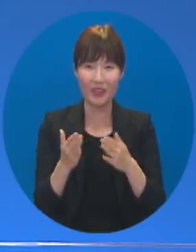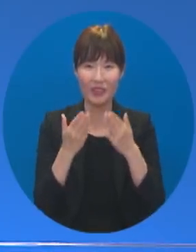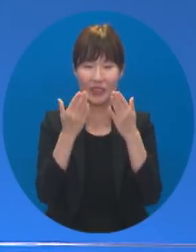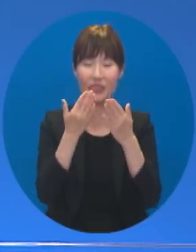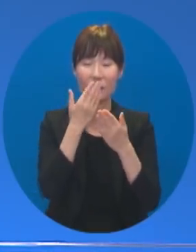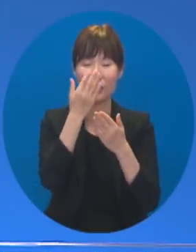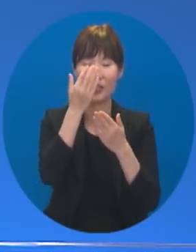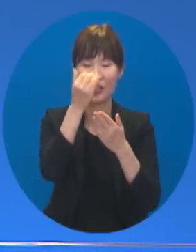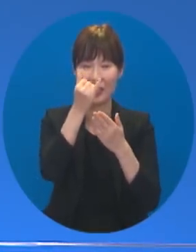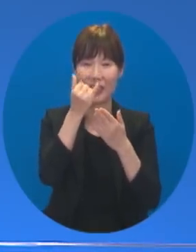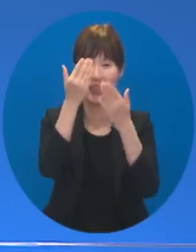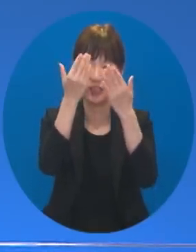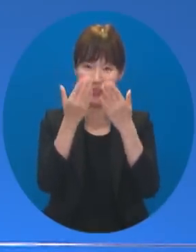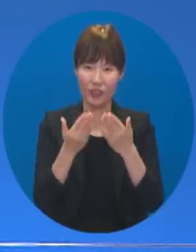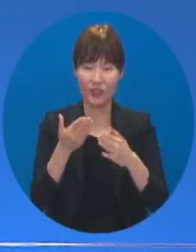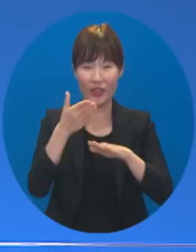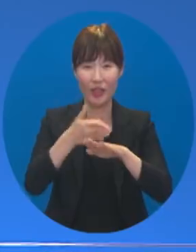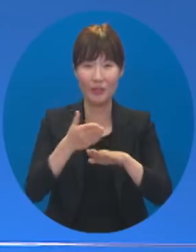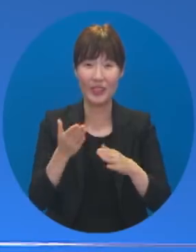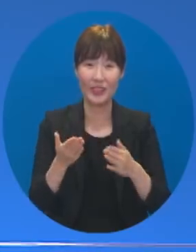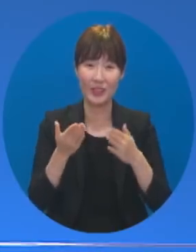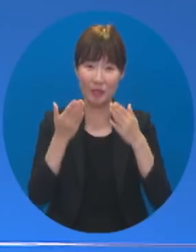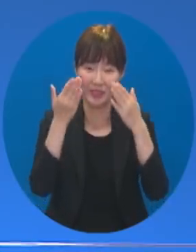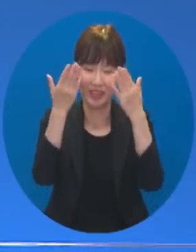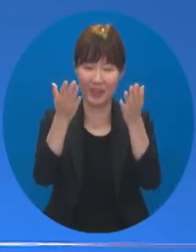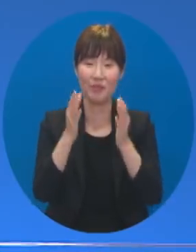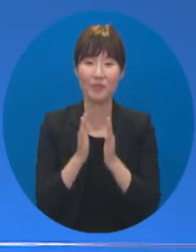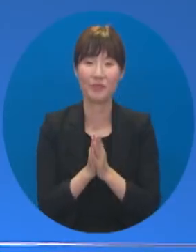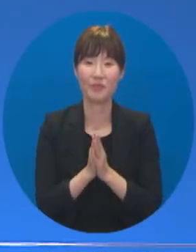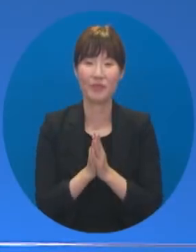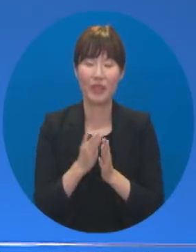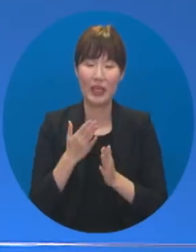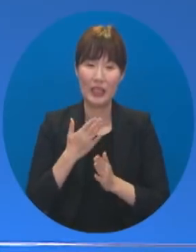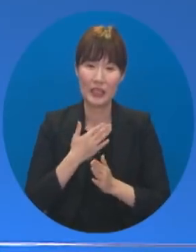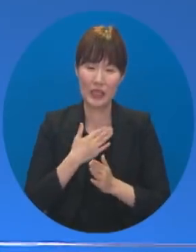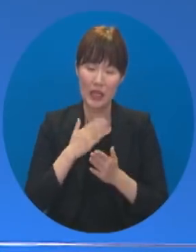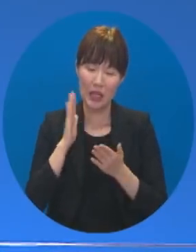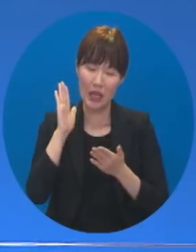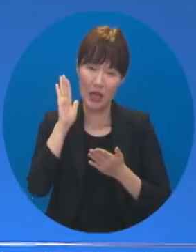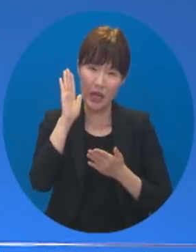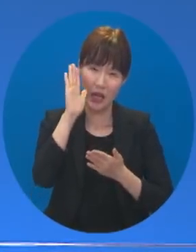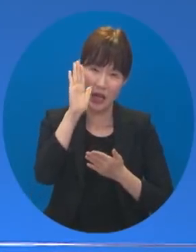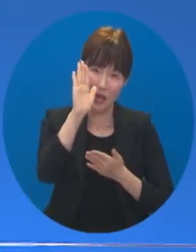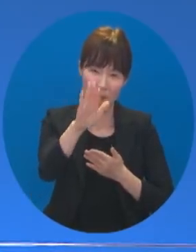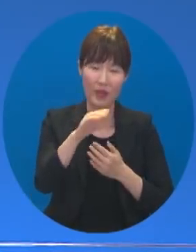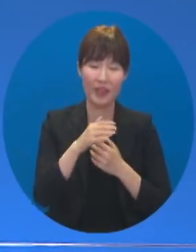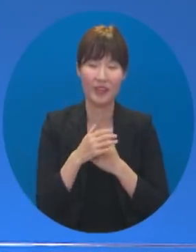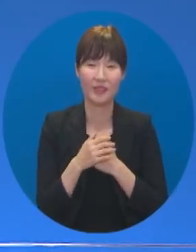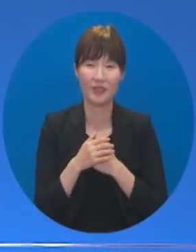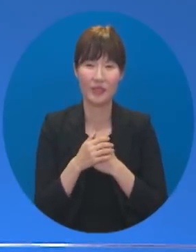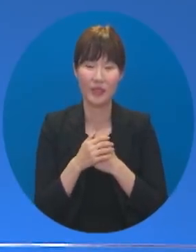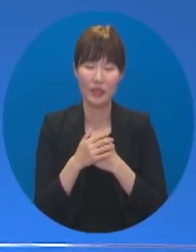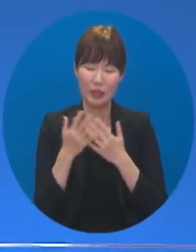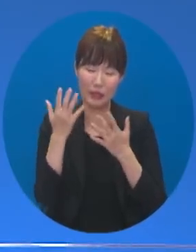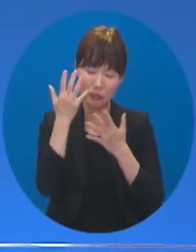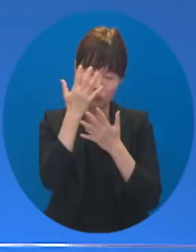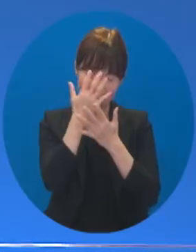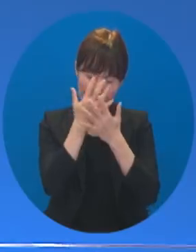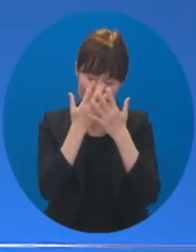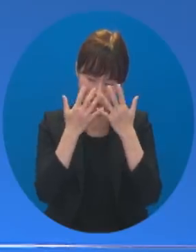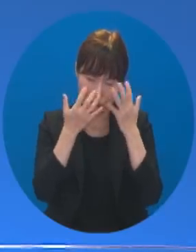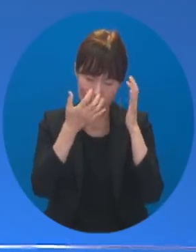감사합니다. 저희 앞에 주어진 많은 복잡하고